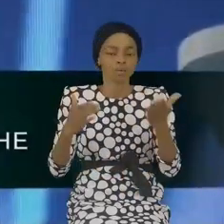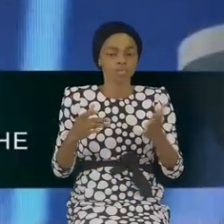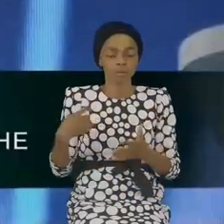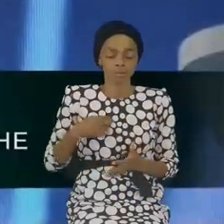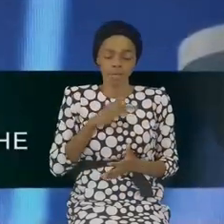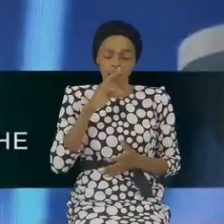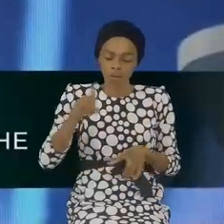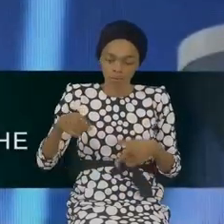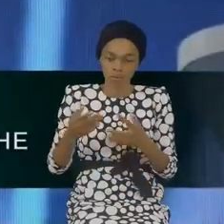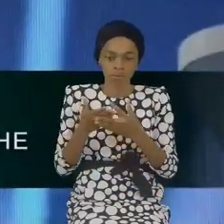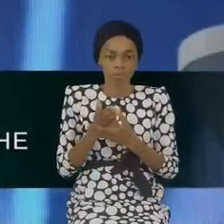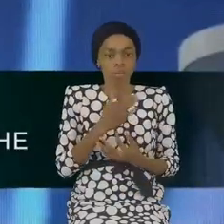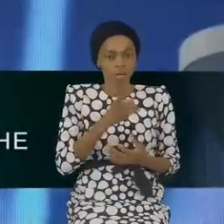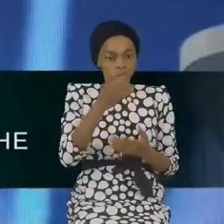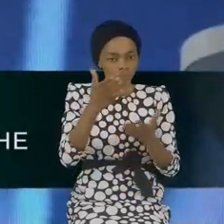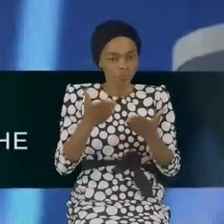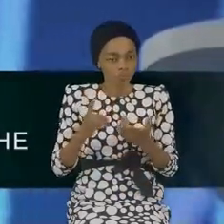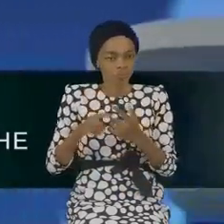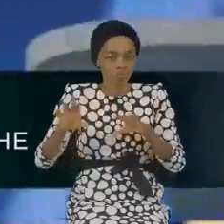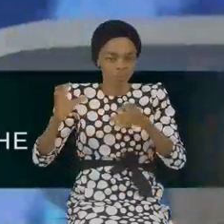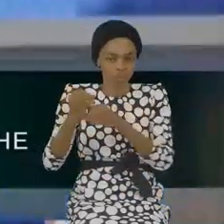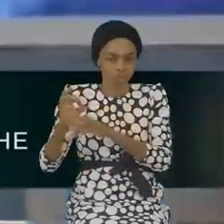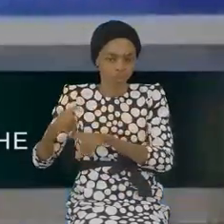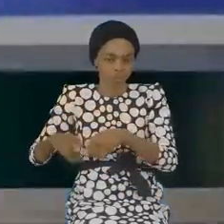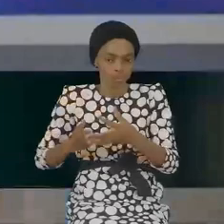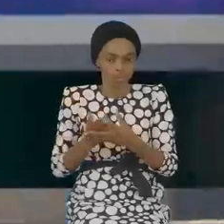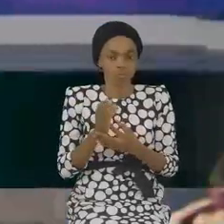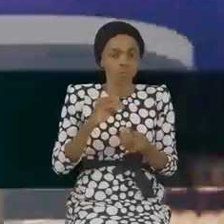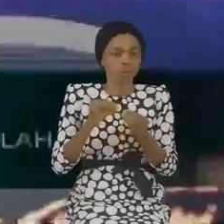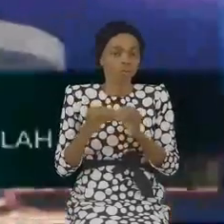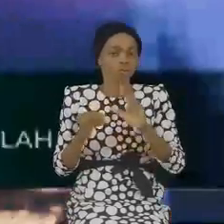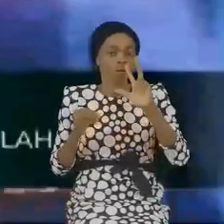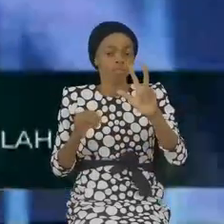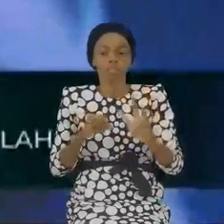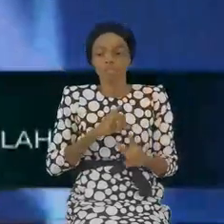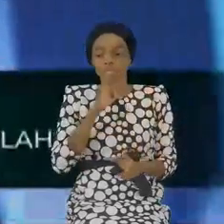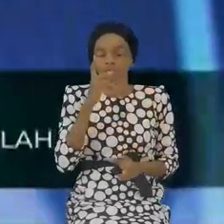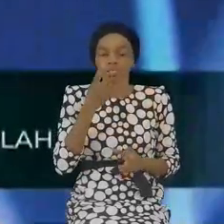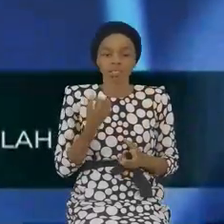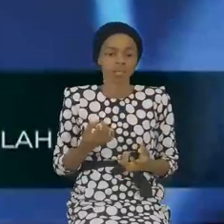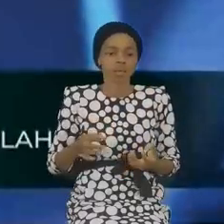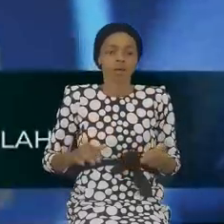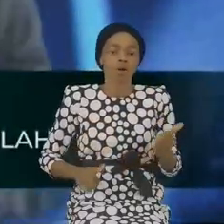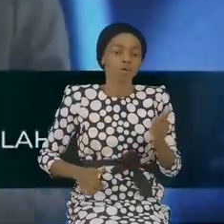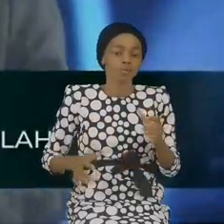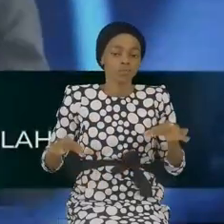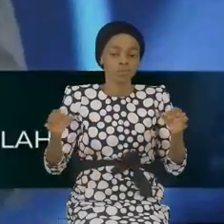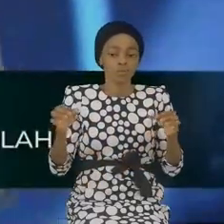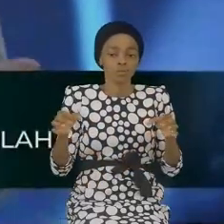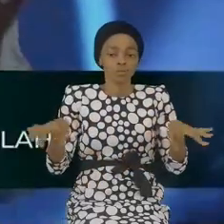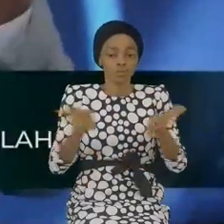la terre aride et vous devez les conduire. Troisième point, c'est la maîtrise ultime. La maîtrise ultime, deux